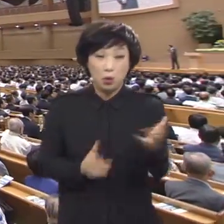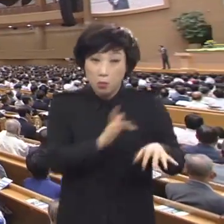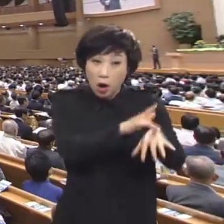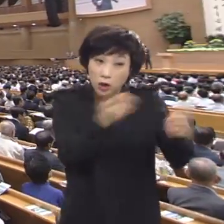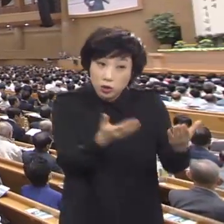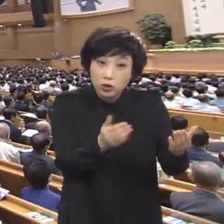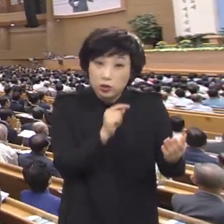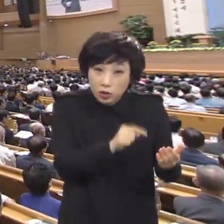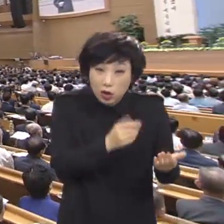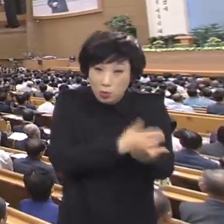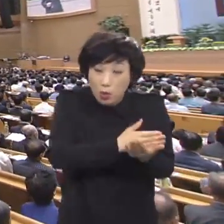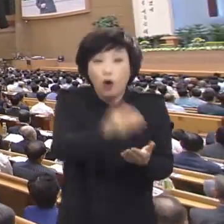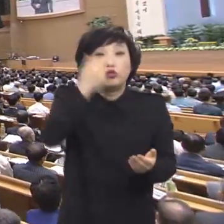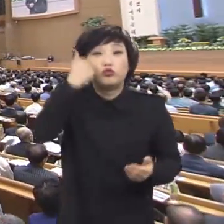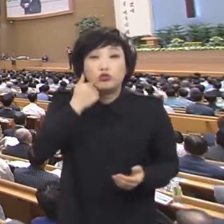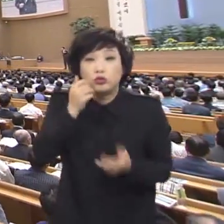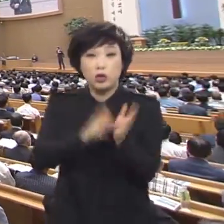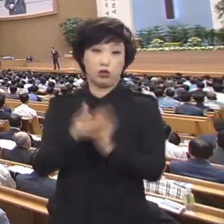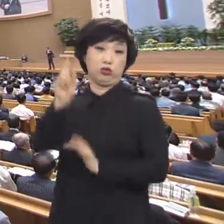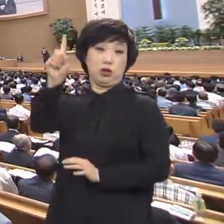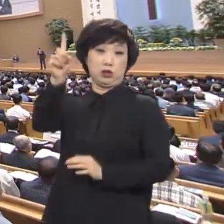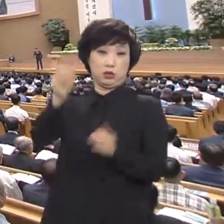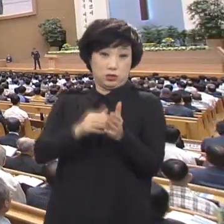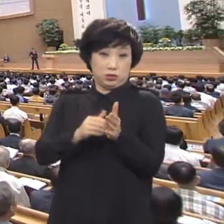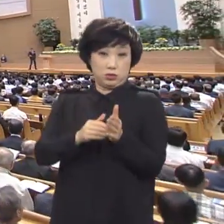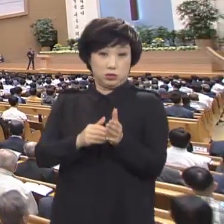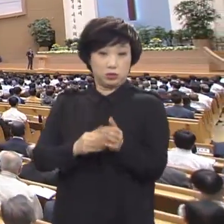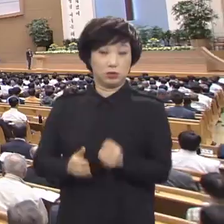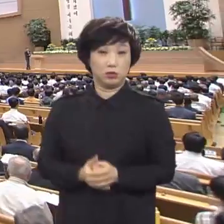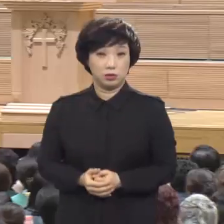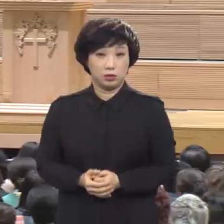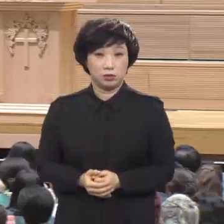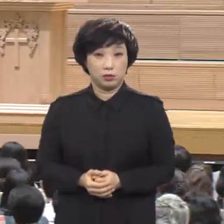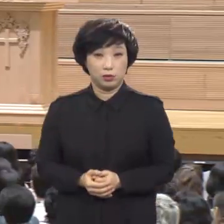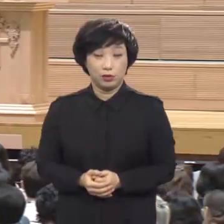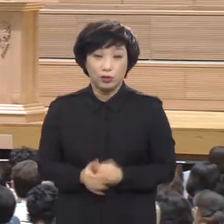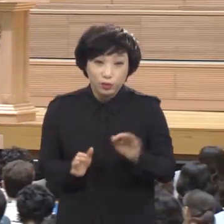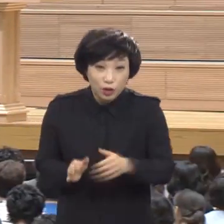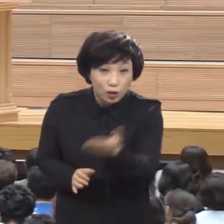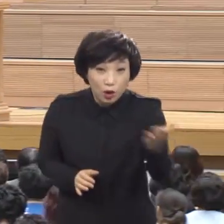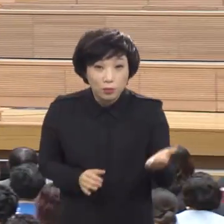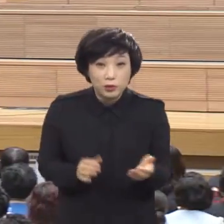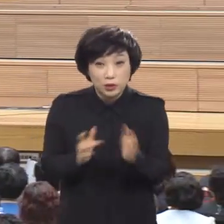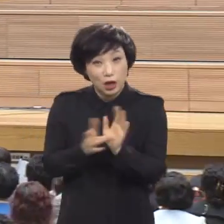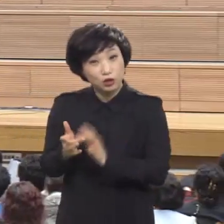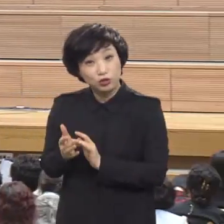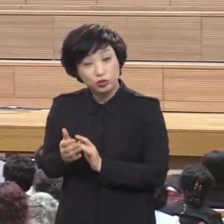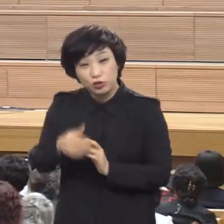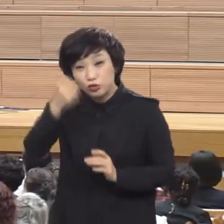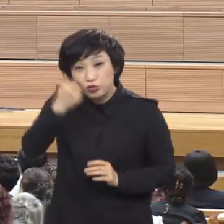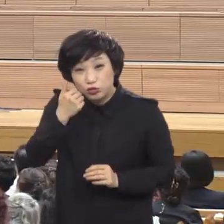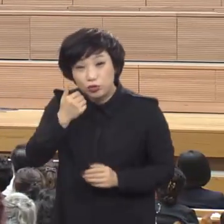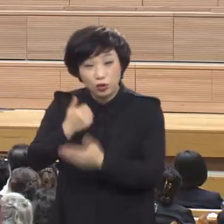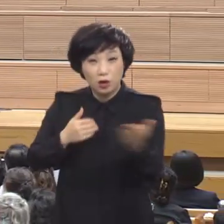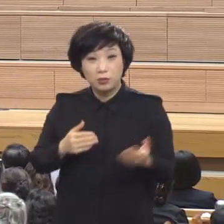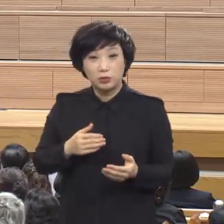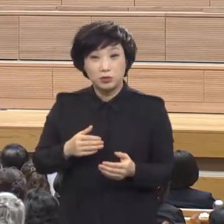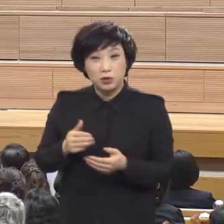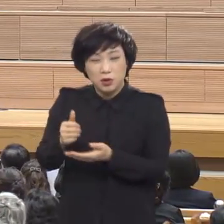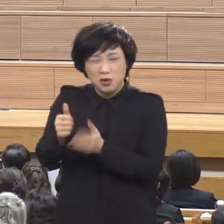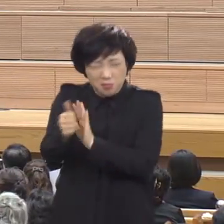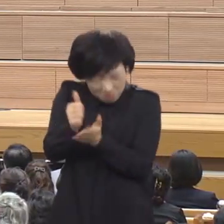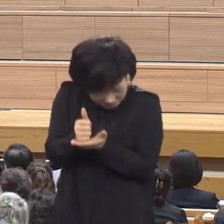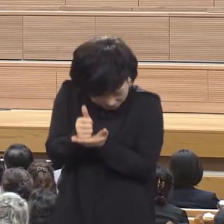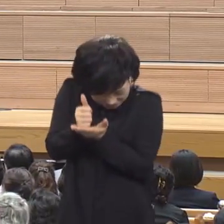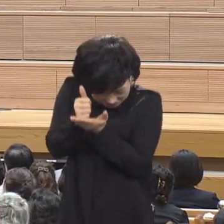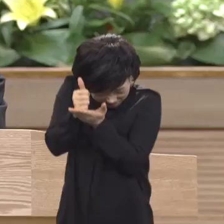마귀의 일을 멸하실 분은 예수밖에 없다 이 말이야. 근데 예수를 얼마나 잘 모시고